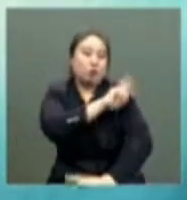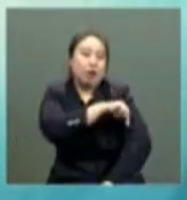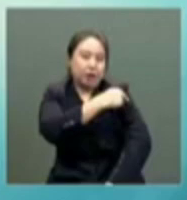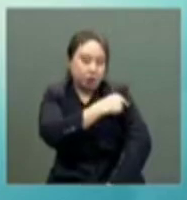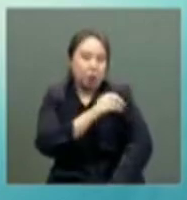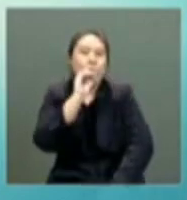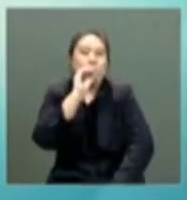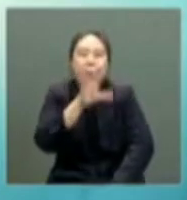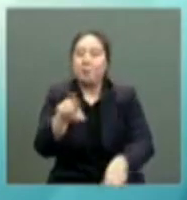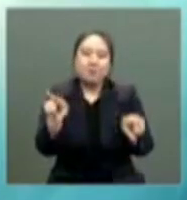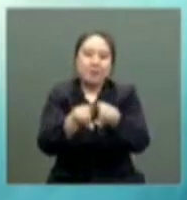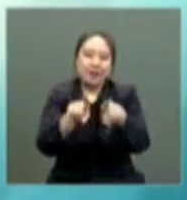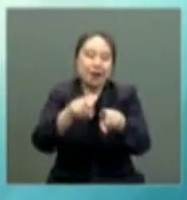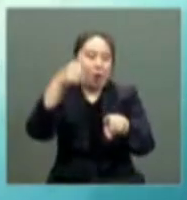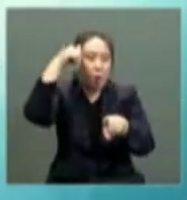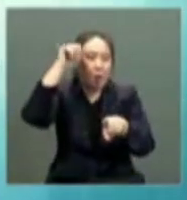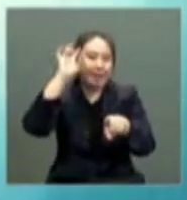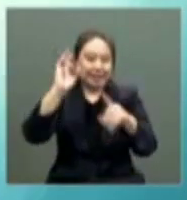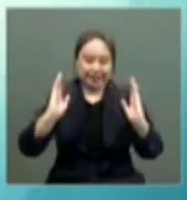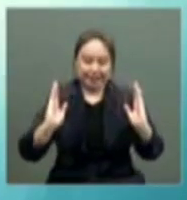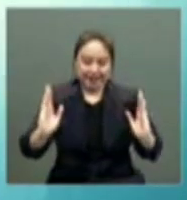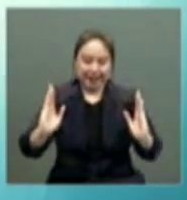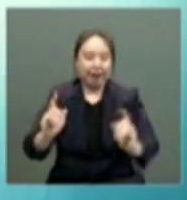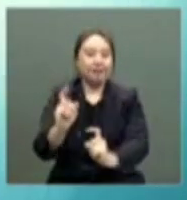วันอันตรายตั้งหน่วยงานของกระทรวงสาธารณสุขบอกว่าขีดเส้นใต้ด้วยเหมือนกันครับเป็น7วันอันตราย